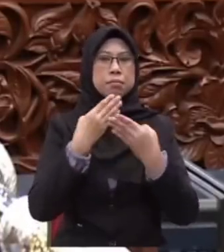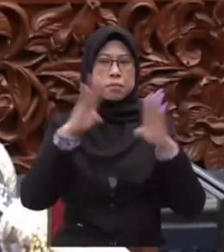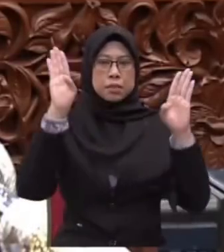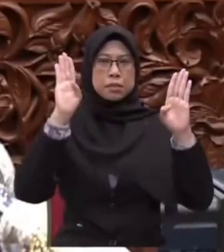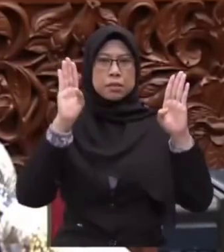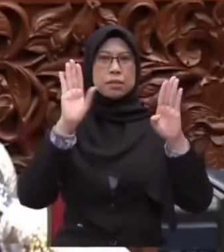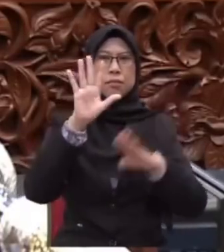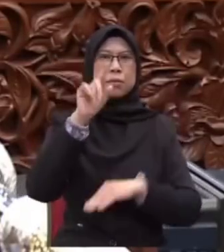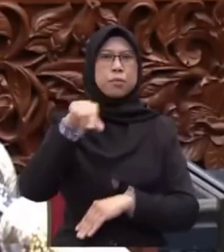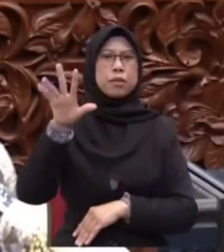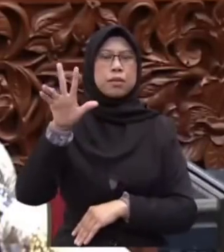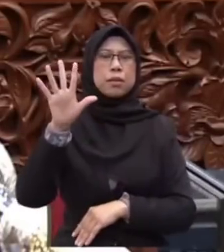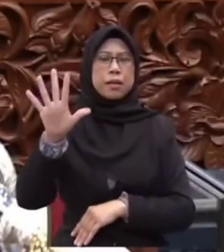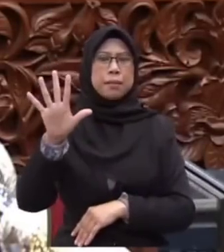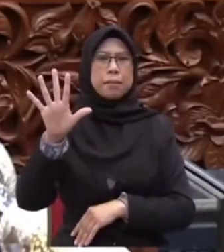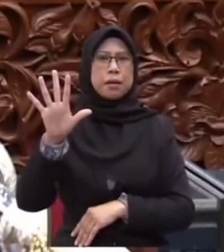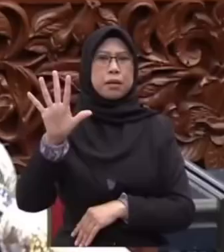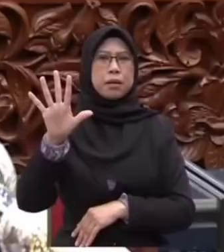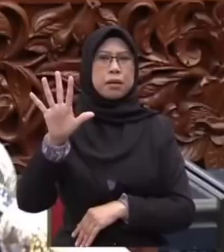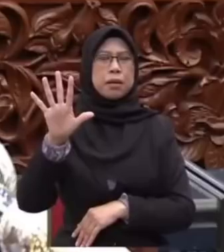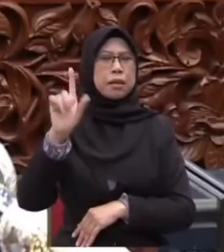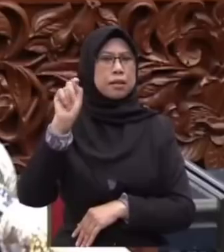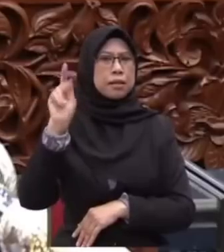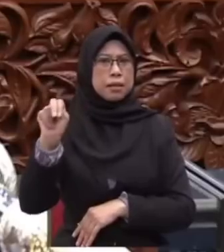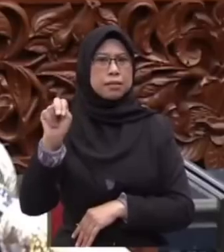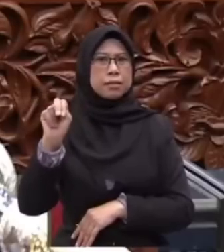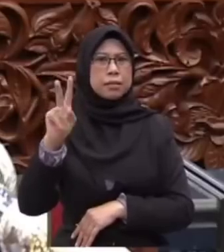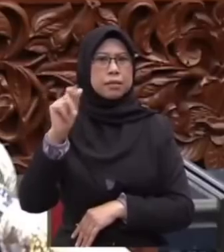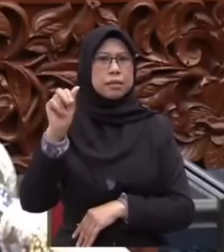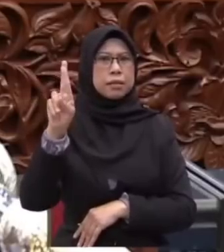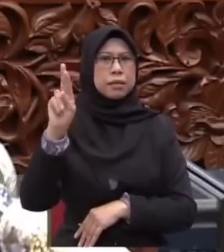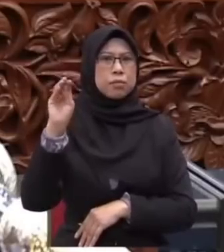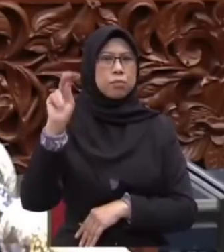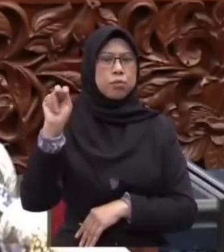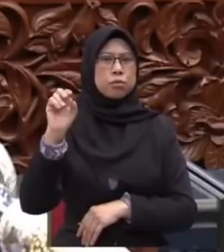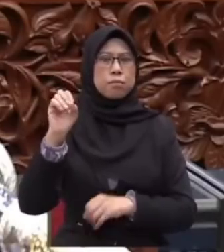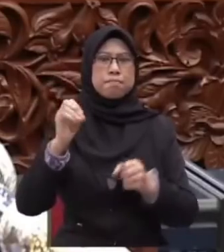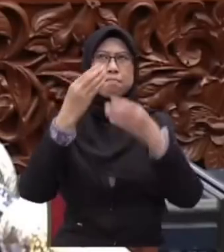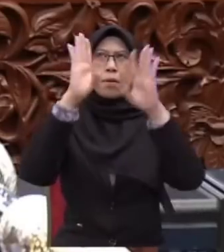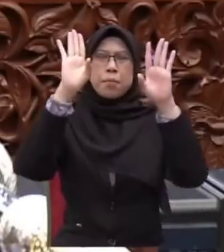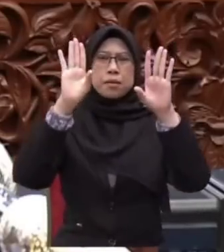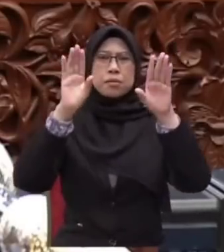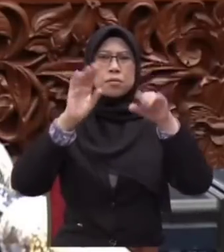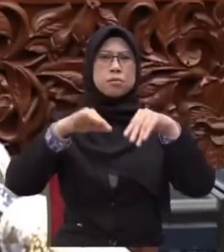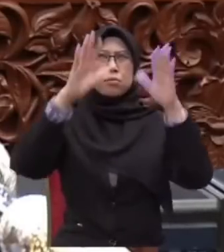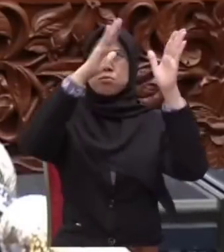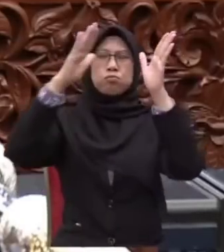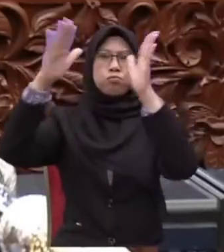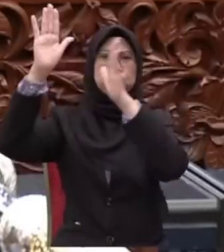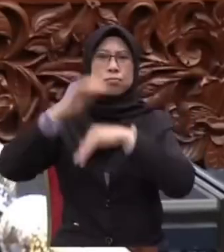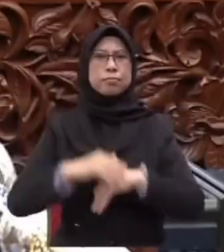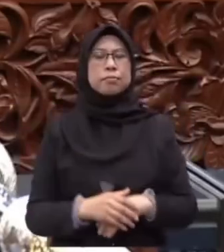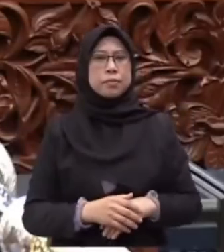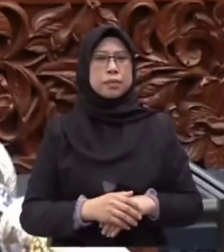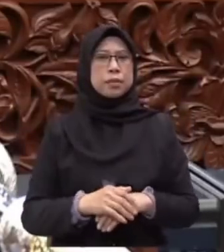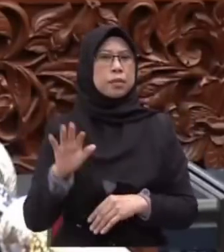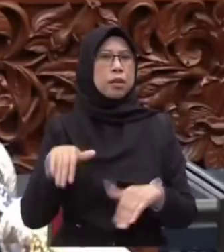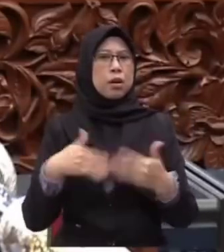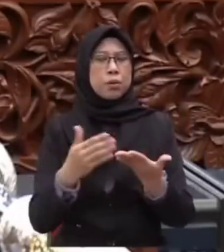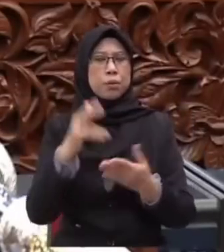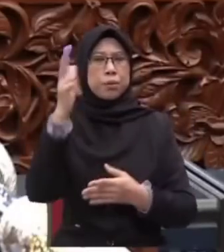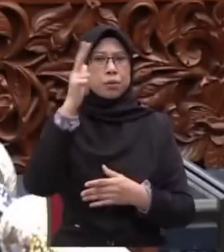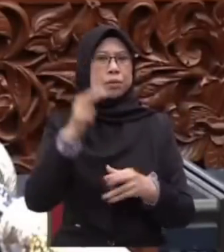karbon dioksida ke atmosfera. Persoalan saya ialah apakah kerajaan berhasrat untuk wujudkan satu garis panduan pembangunan Tanah Gambut